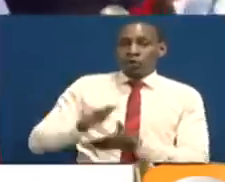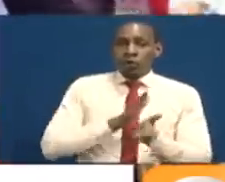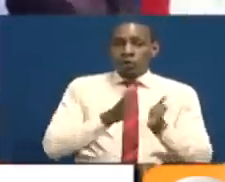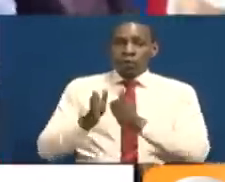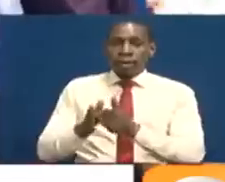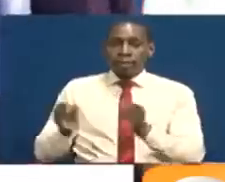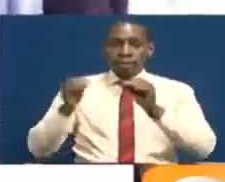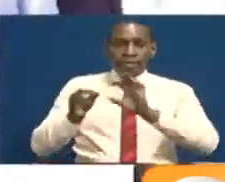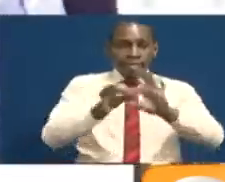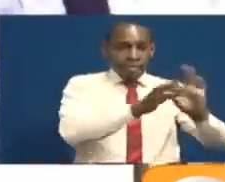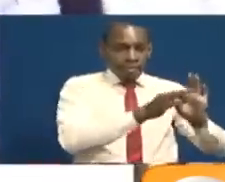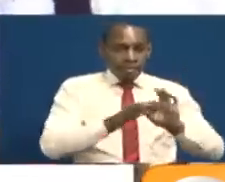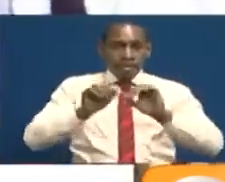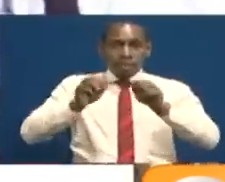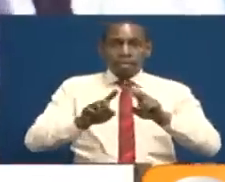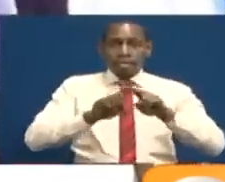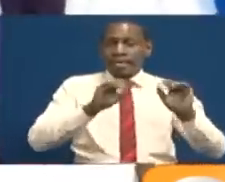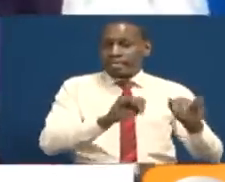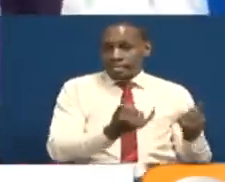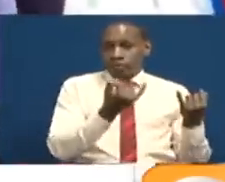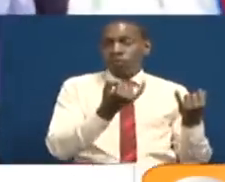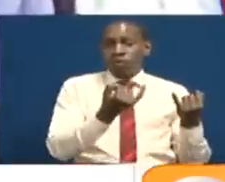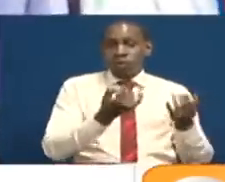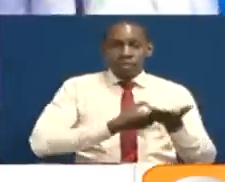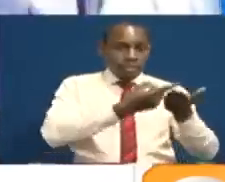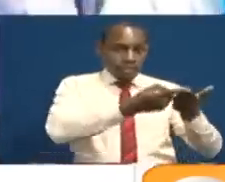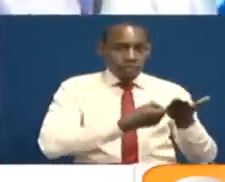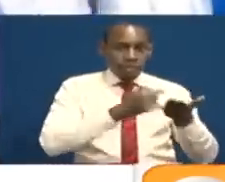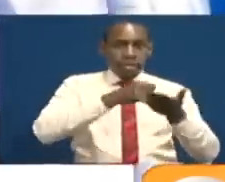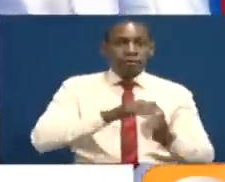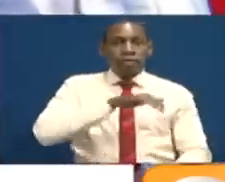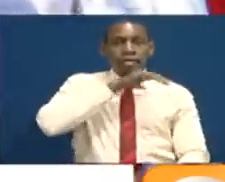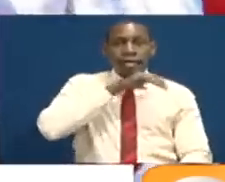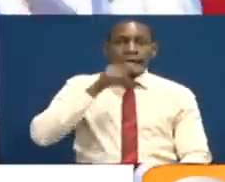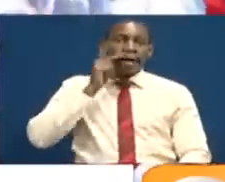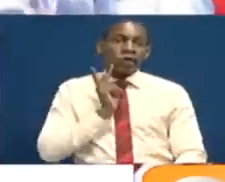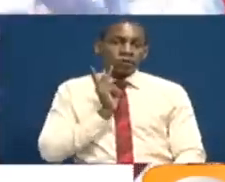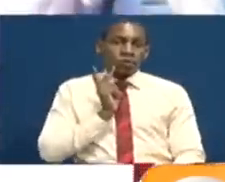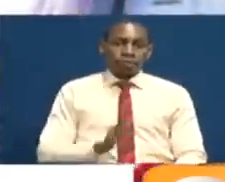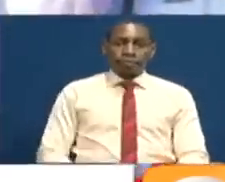kikao cha Azimio ili kufungua ukurasa mpya wa majadiliano kati ya Odinga na